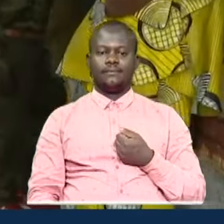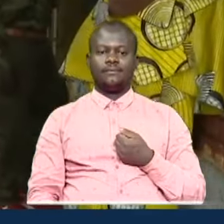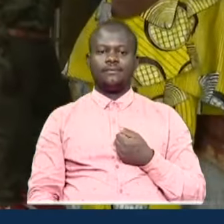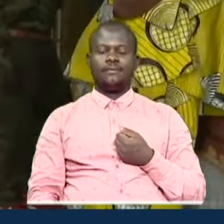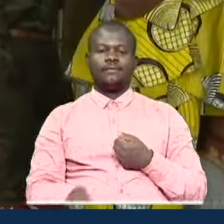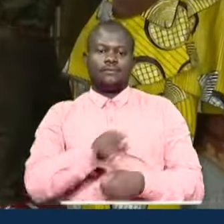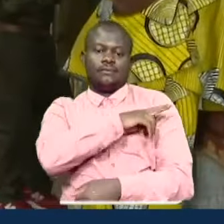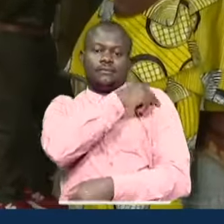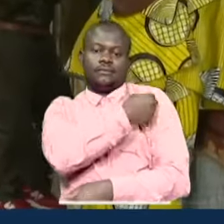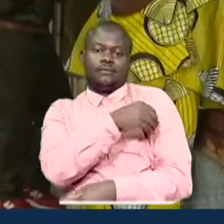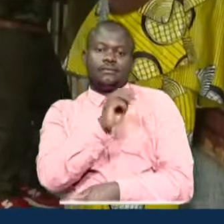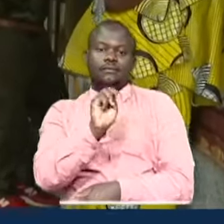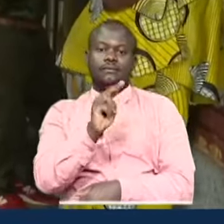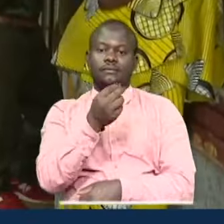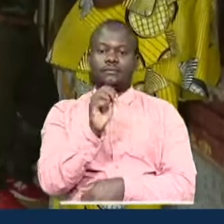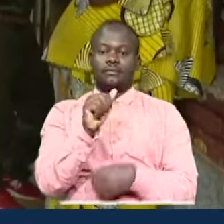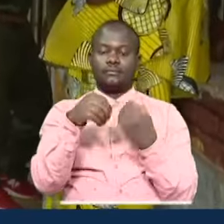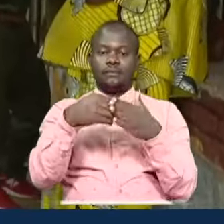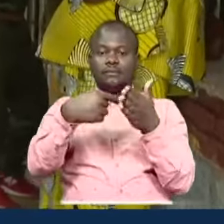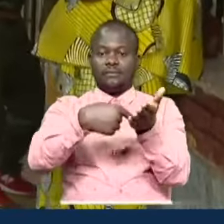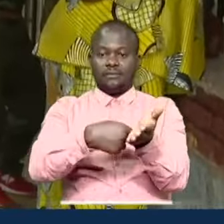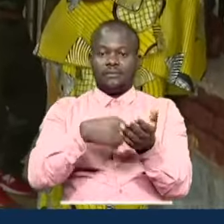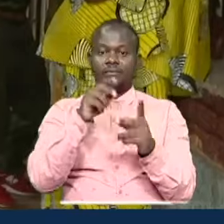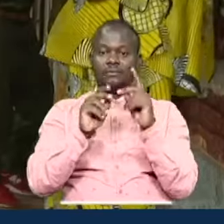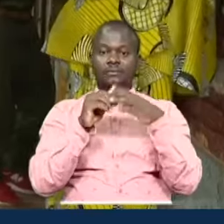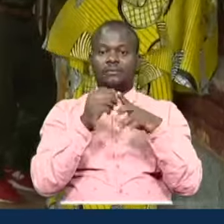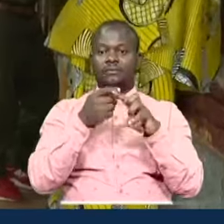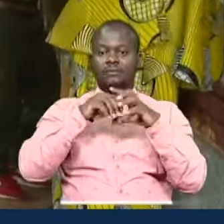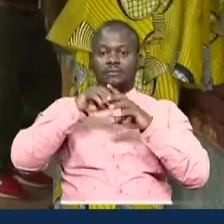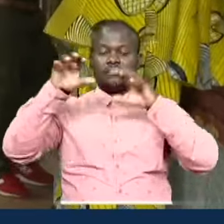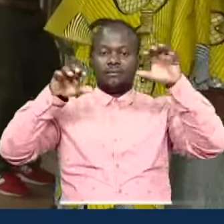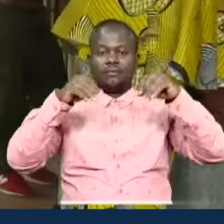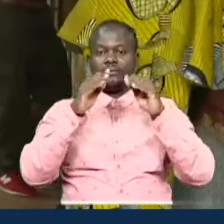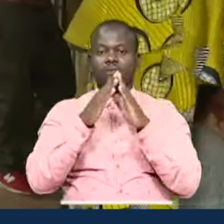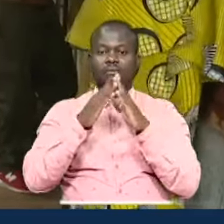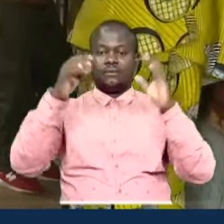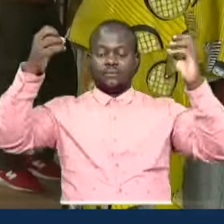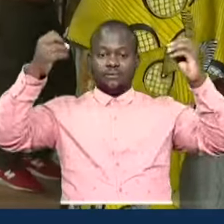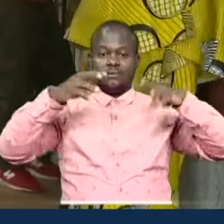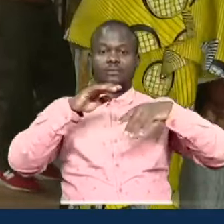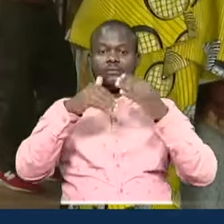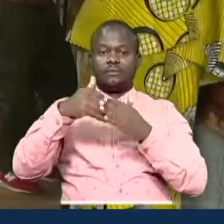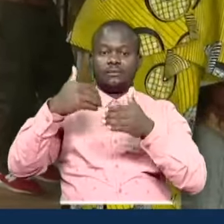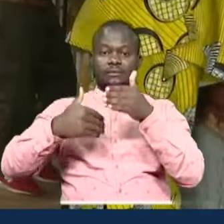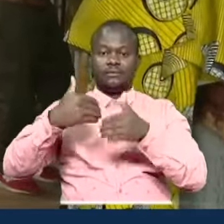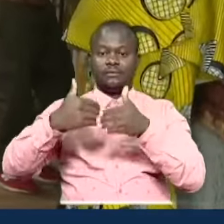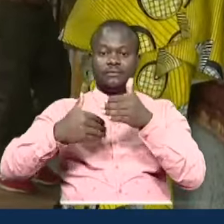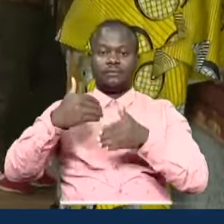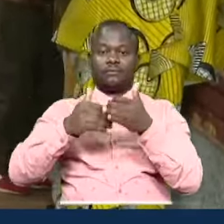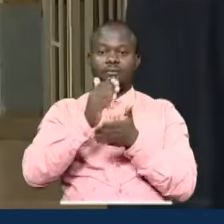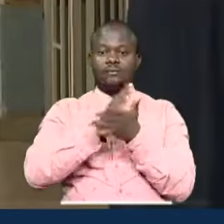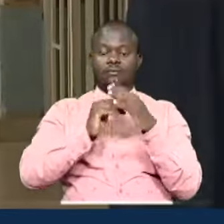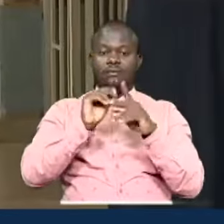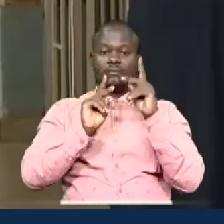Bitaro bya Muhima ahavurirwa abaturage baturutse impande zose z'umujyi wa Kigali ndetse no mu nkengero. Bamwe mu